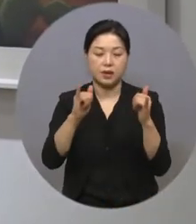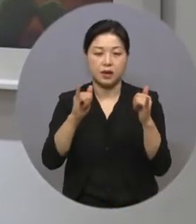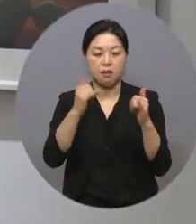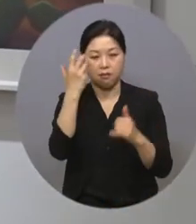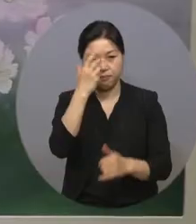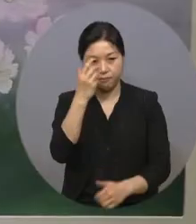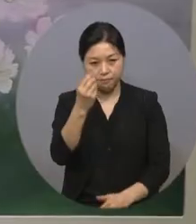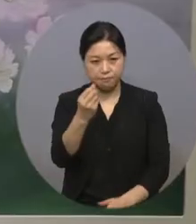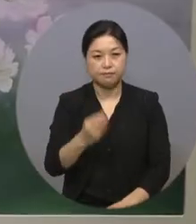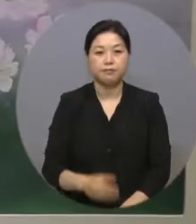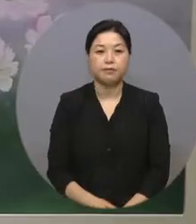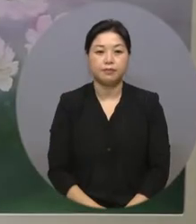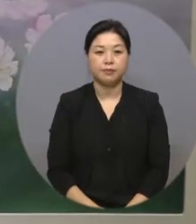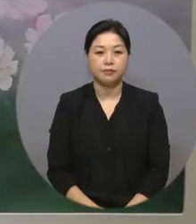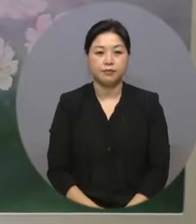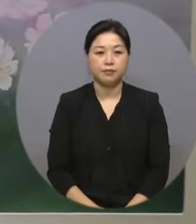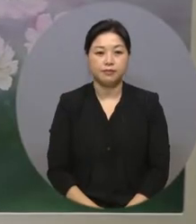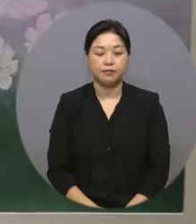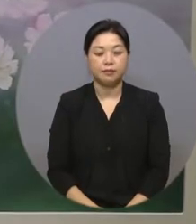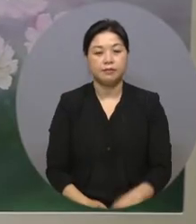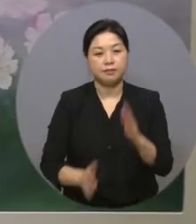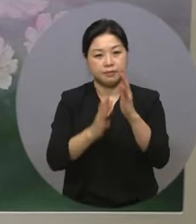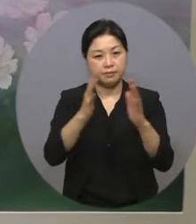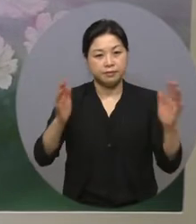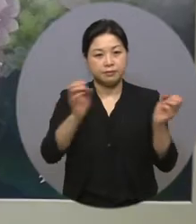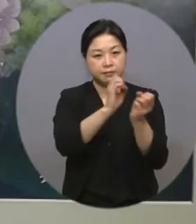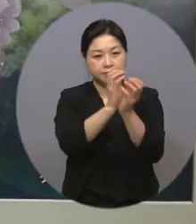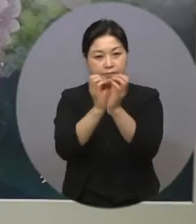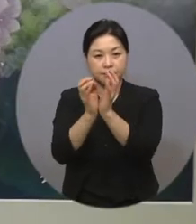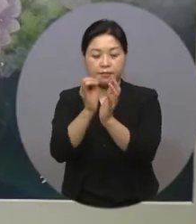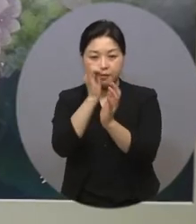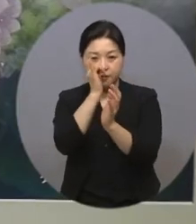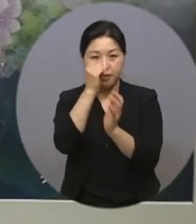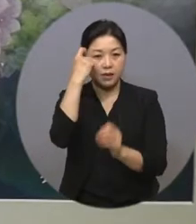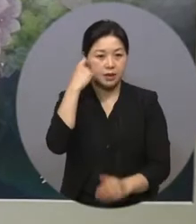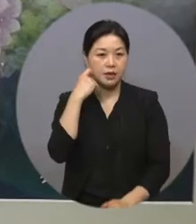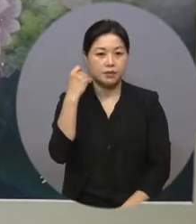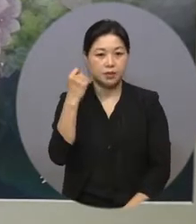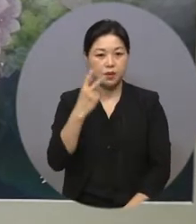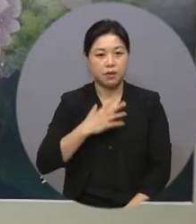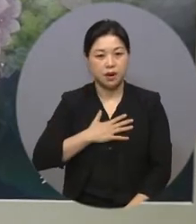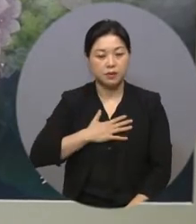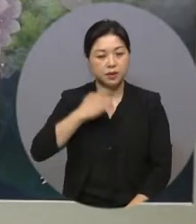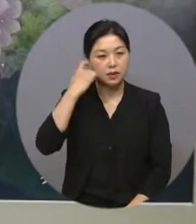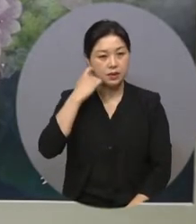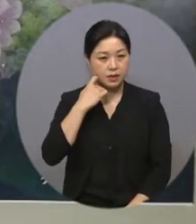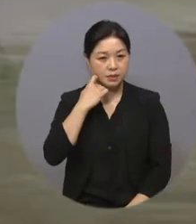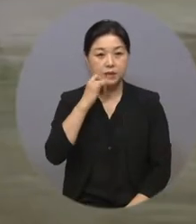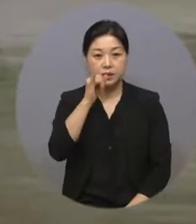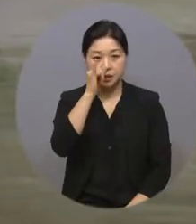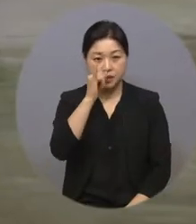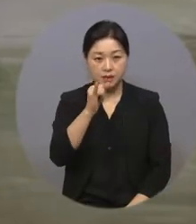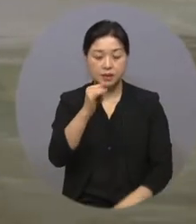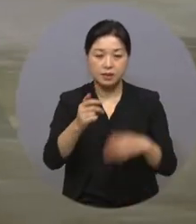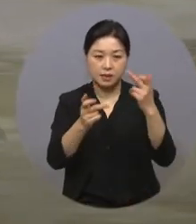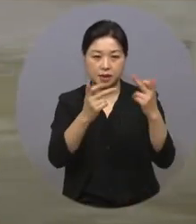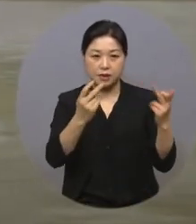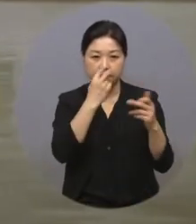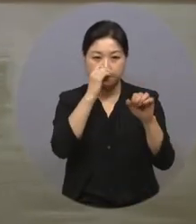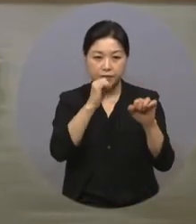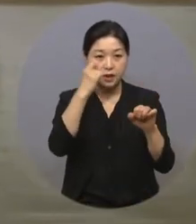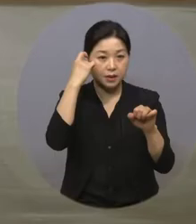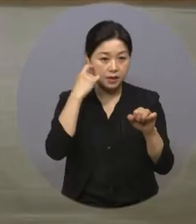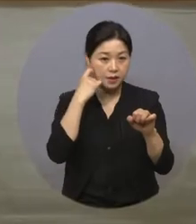사로잡습니다. 들판에 활짝 만개한 꽃들에 대한 느낌과 감성을 담은 작품들은 자연의